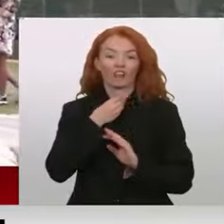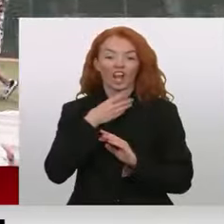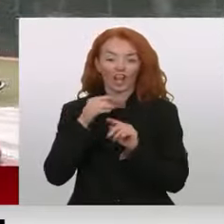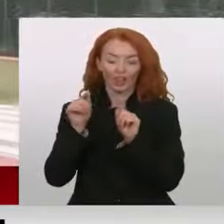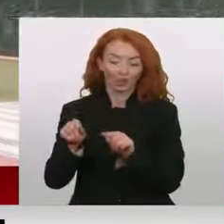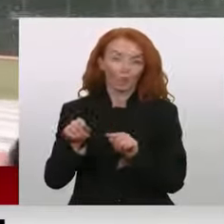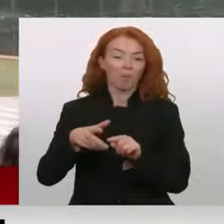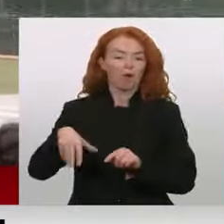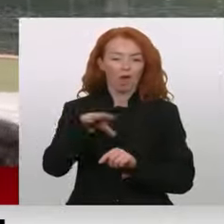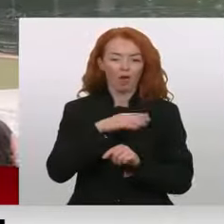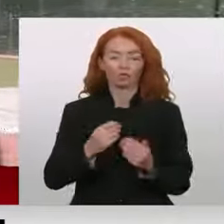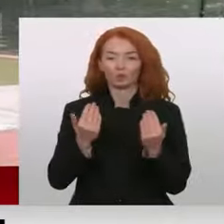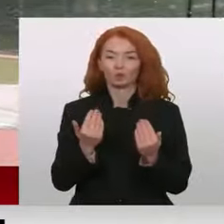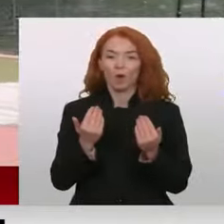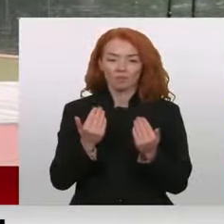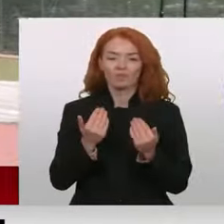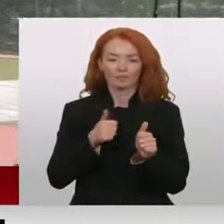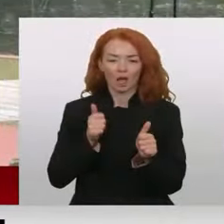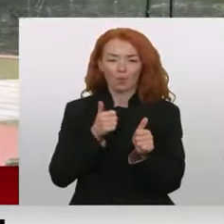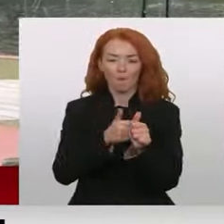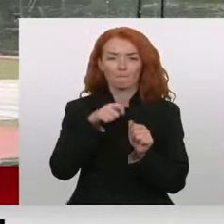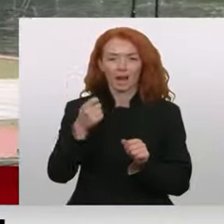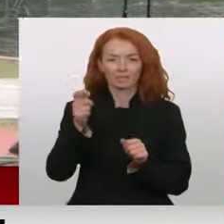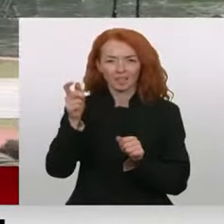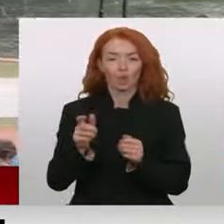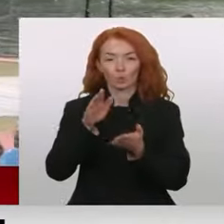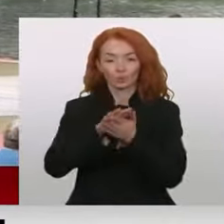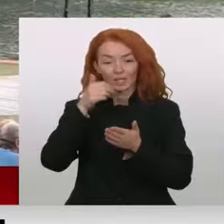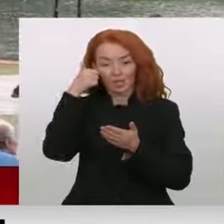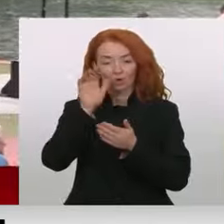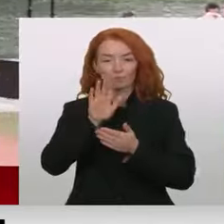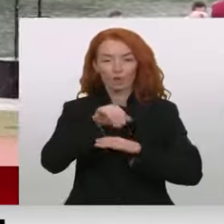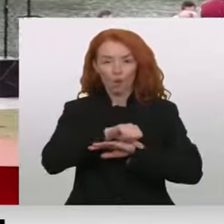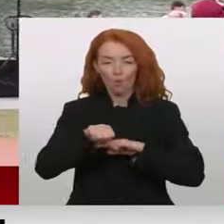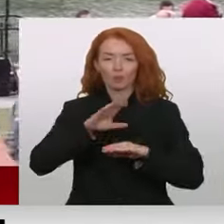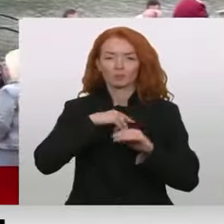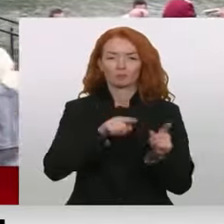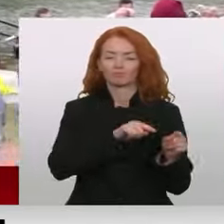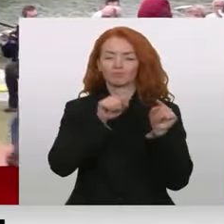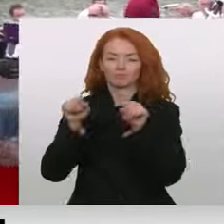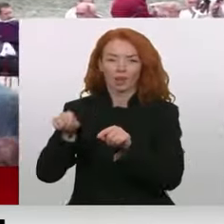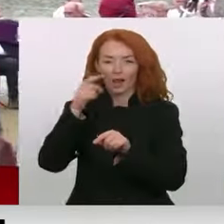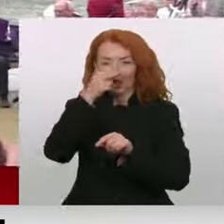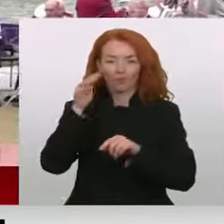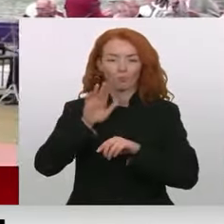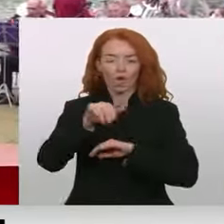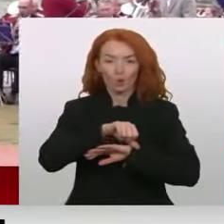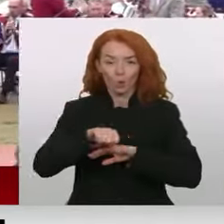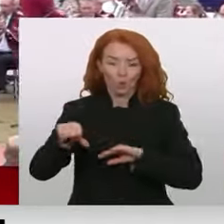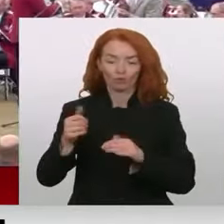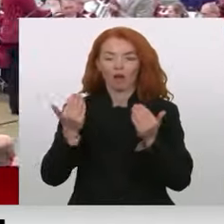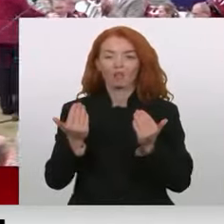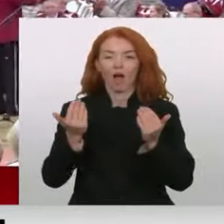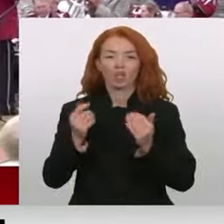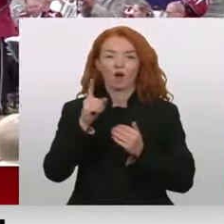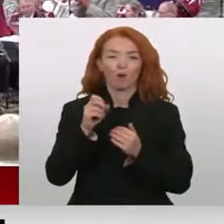mēs braucām prezidentam pa pēdām, vispirms uz Igaunijas pierobežu, tad uz Lietuvas pierobežu. Tagad esam